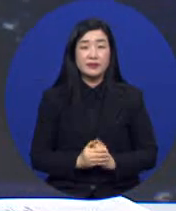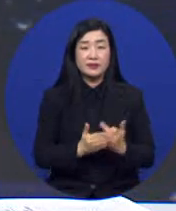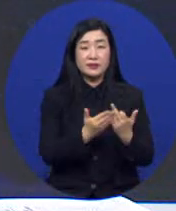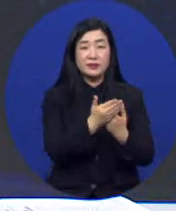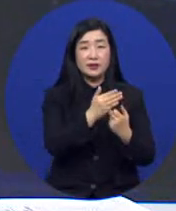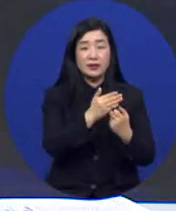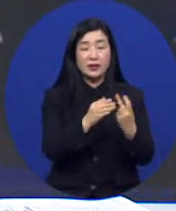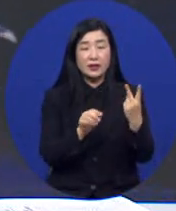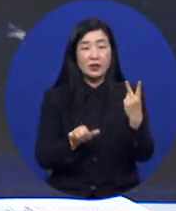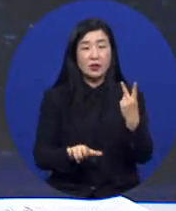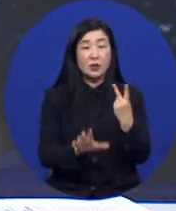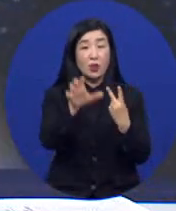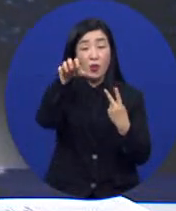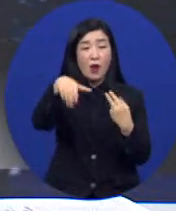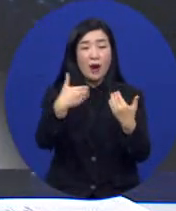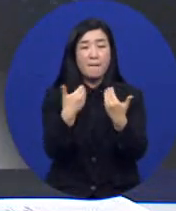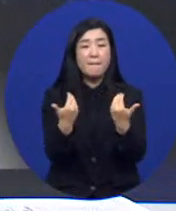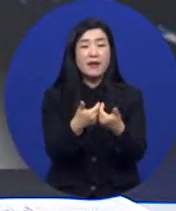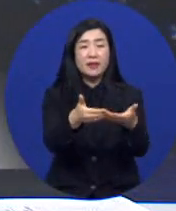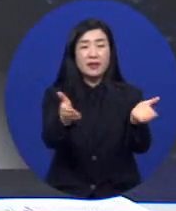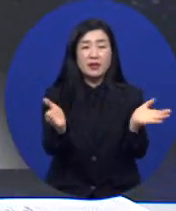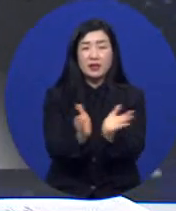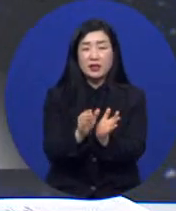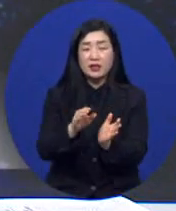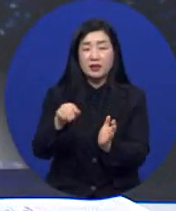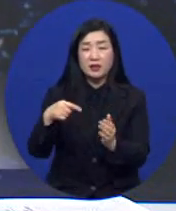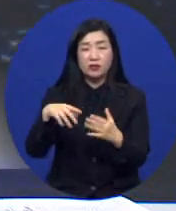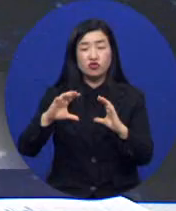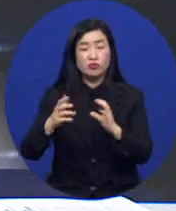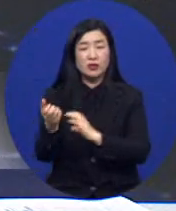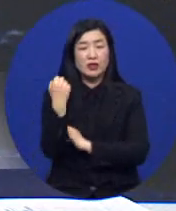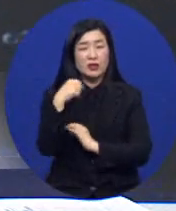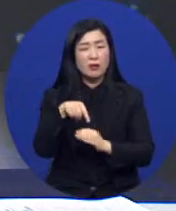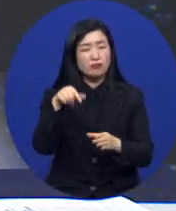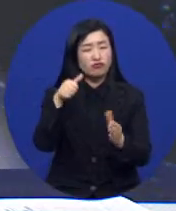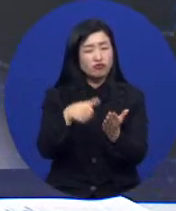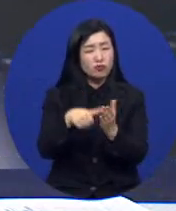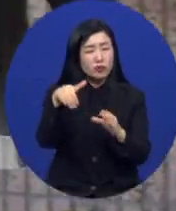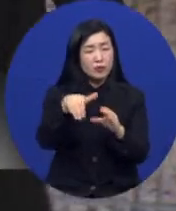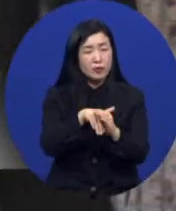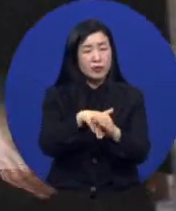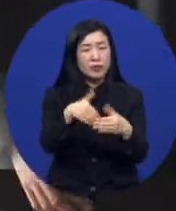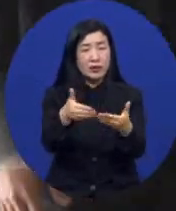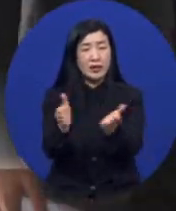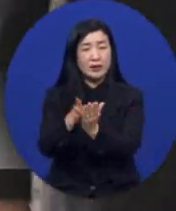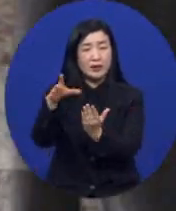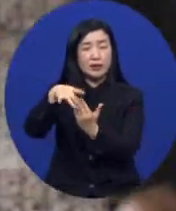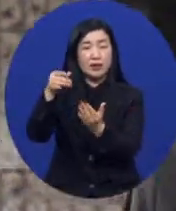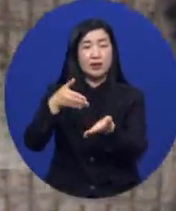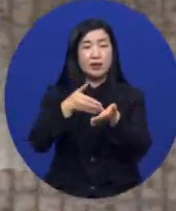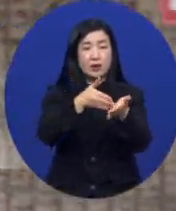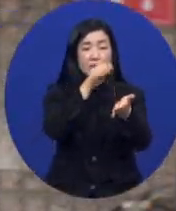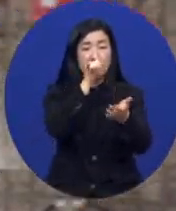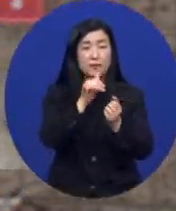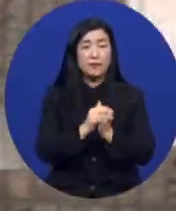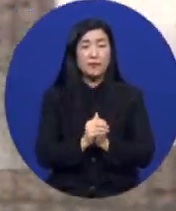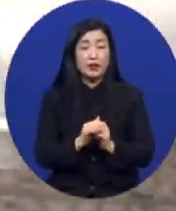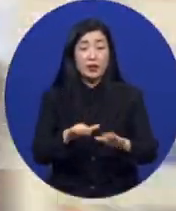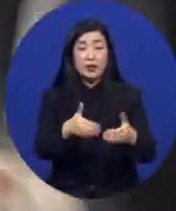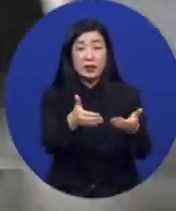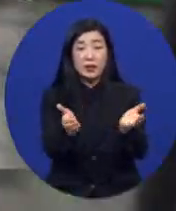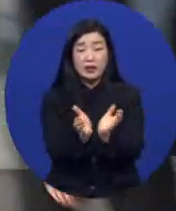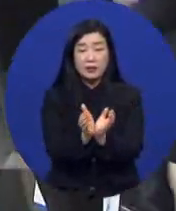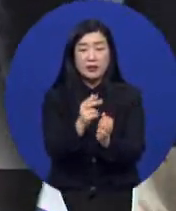제주 제2공항 반대 단체들이 더불어민주당 지도부의 주민투표 실시를 당론으로 채택해 줄 것을 건의했습니다.